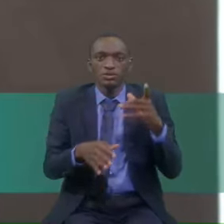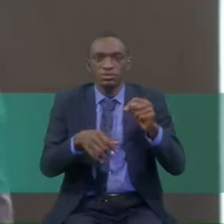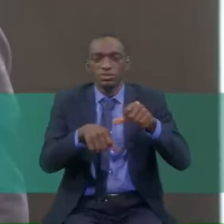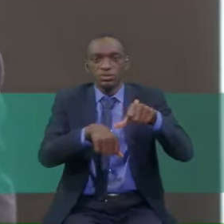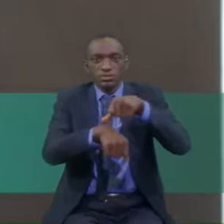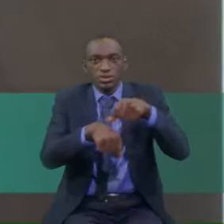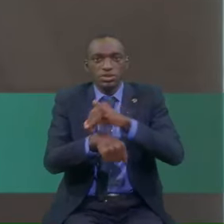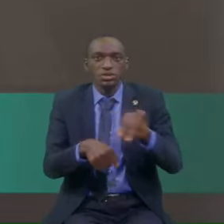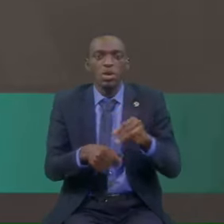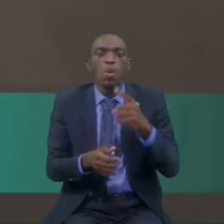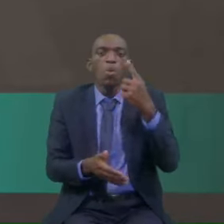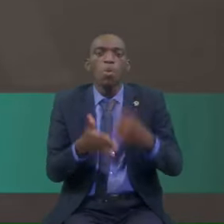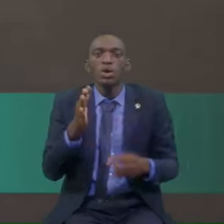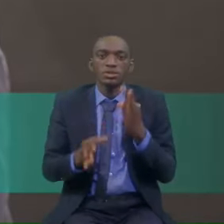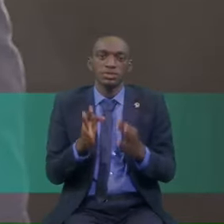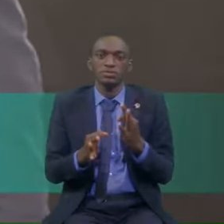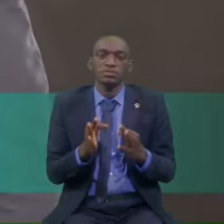l'onction?